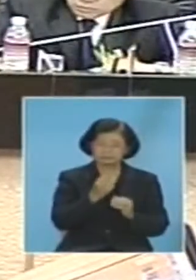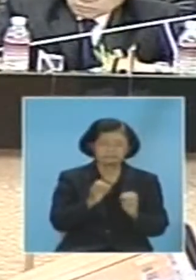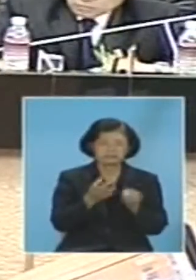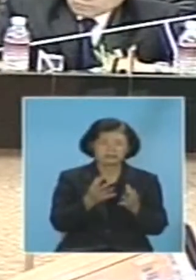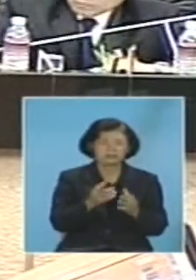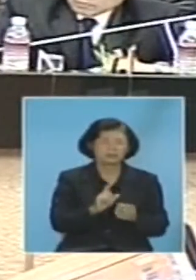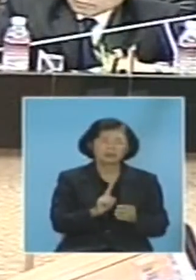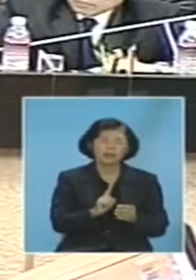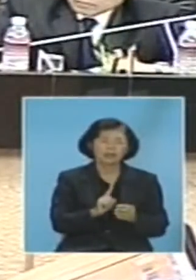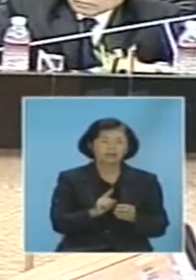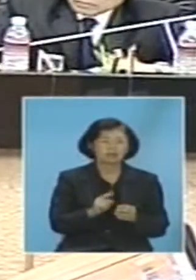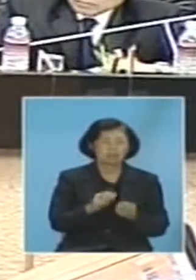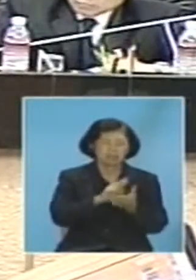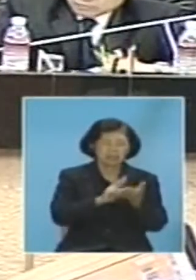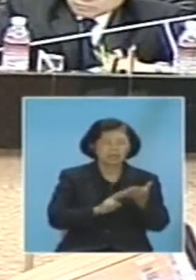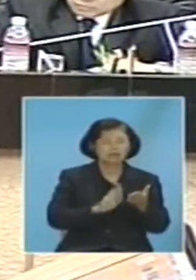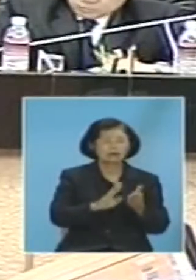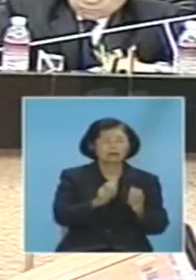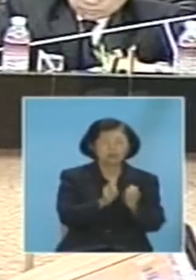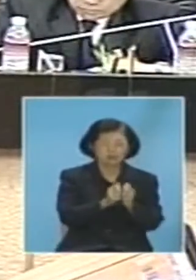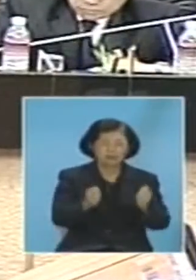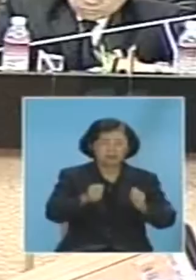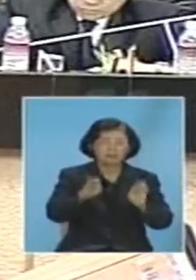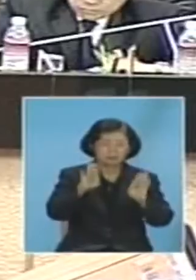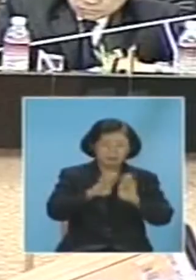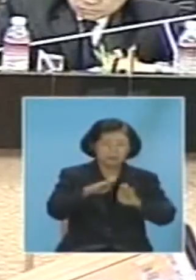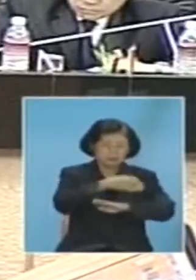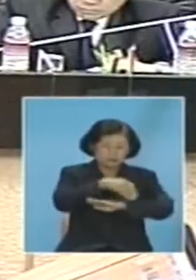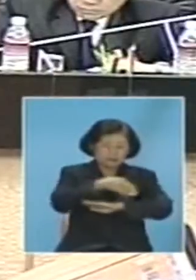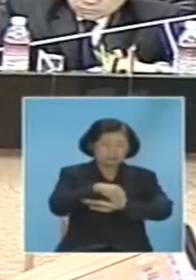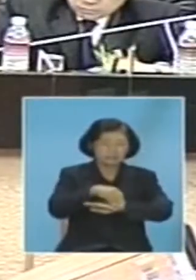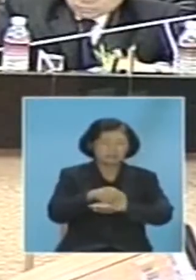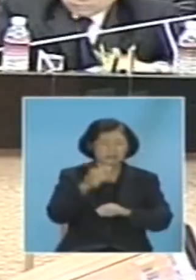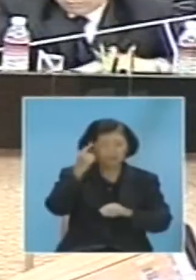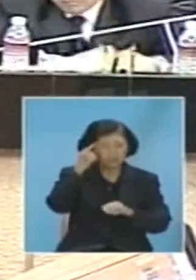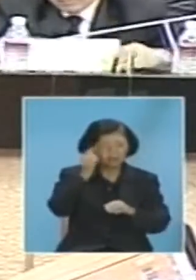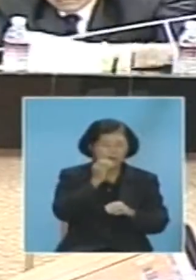งใดที่รายงานคณะอนุกรรมการปิดบัญชีมีความเห็นให้